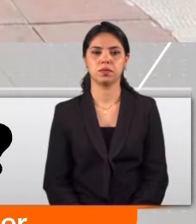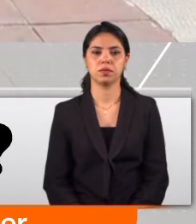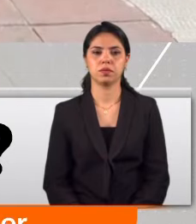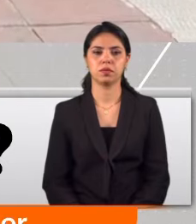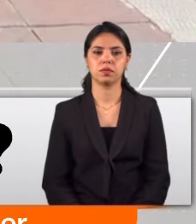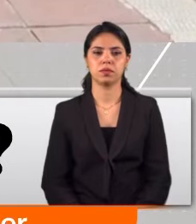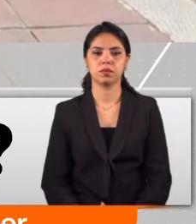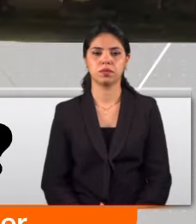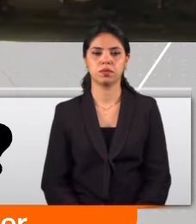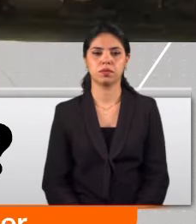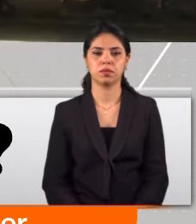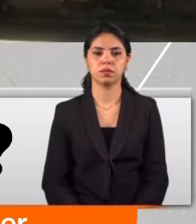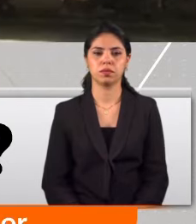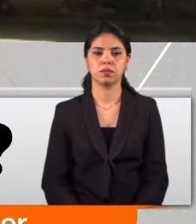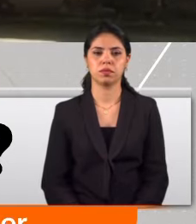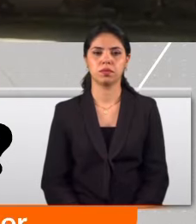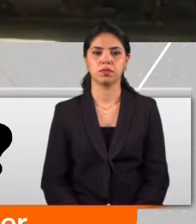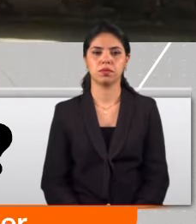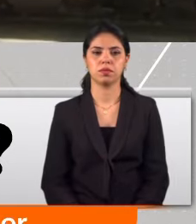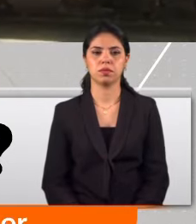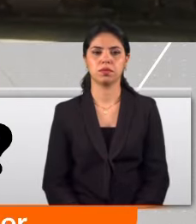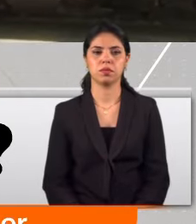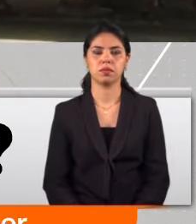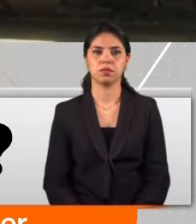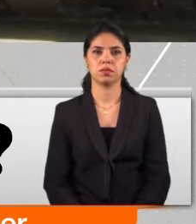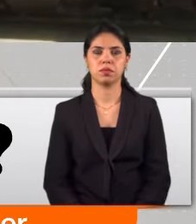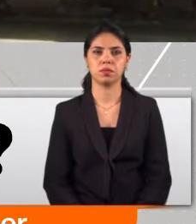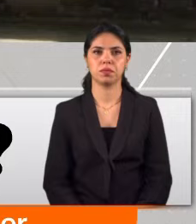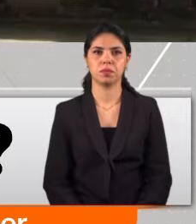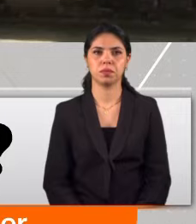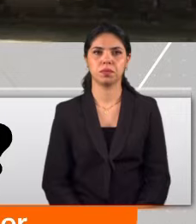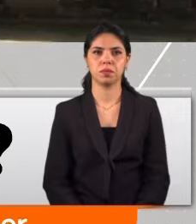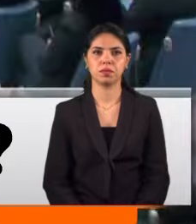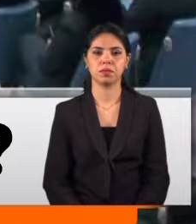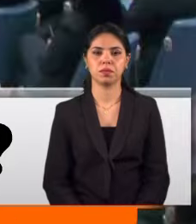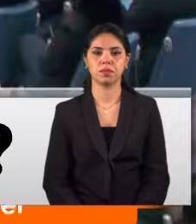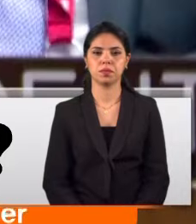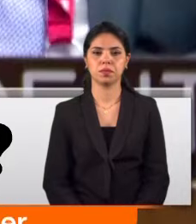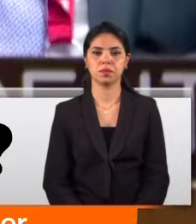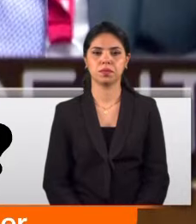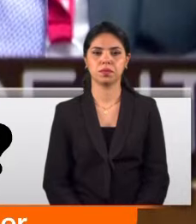nezdinde sorununu gördüğü devletlere de bazı karşı ataklar yapabilir.